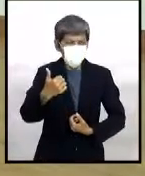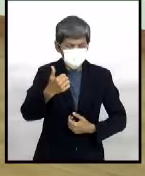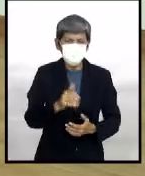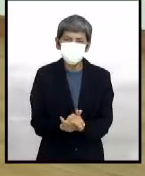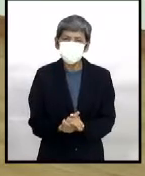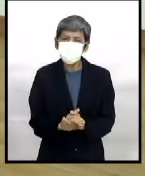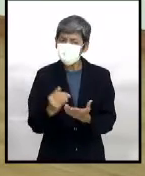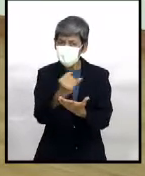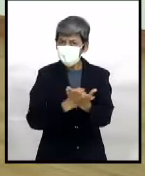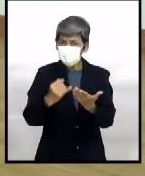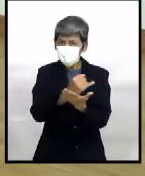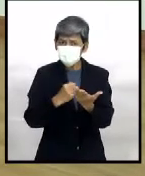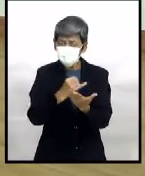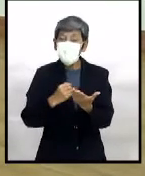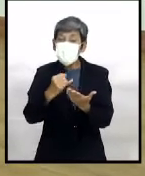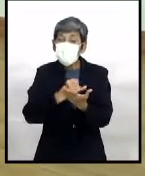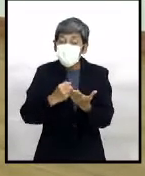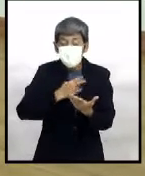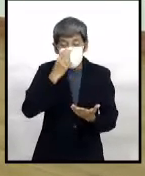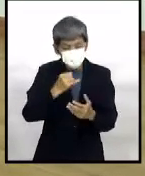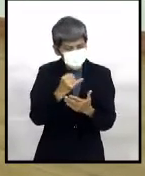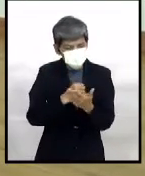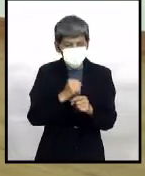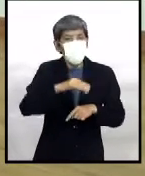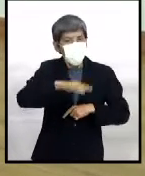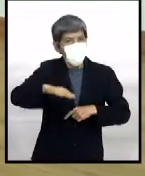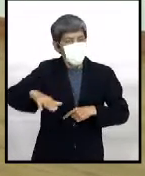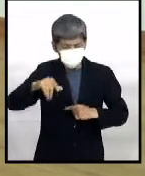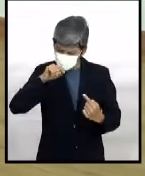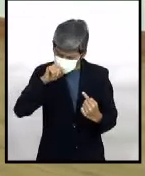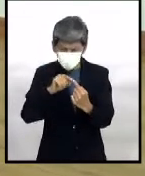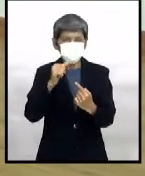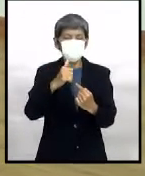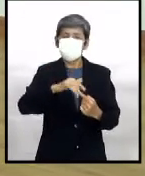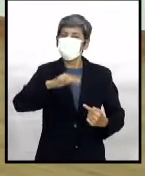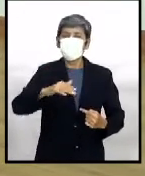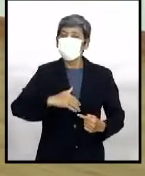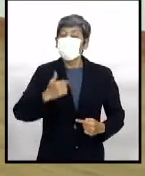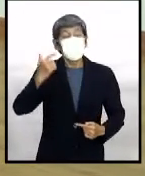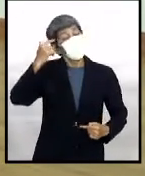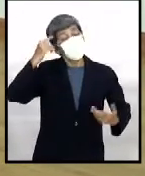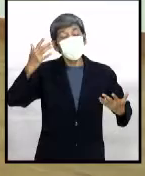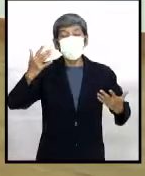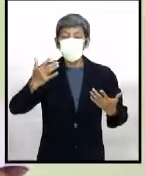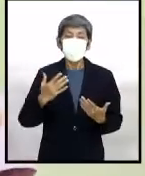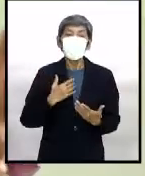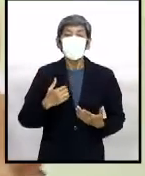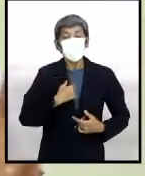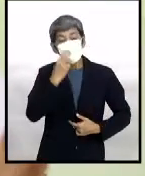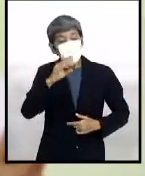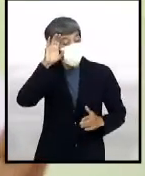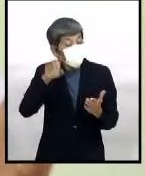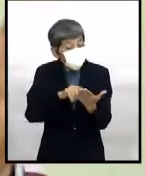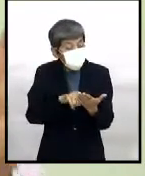พราะว่าการดีโคดรูปวาดเนี่ยมันยิ่งใช้ได้กับเด็กพิเศษด้วยซ้ำเพราะว่าอะไรเพราะเขาไม่ค่อยสื่อสารกับเราผมก็จะดู